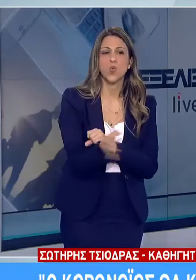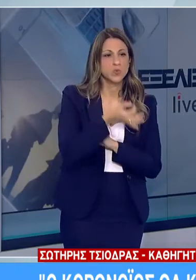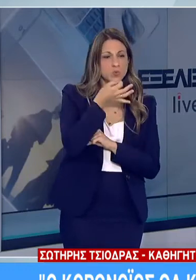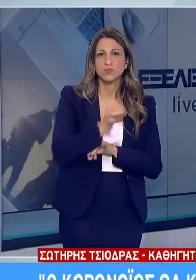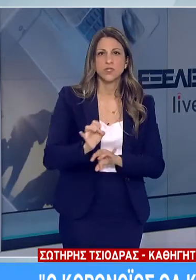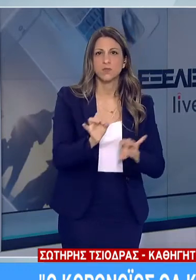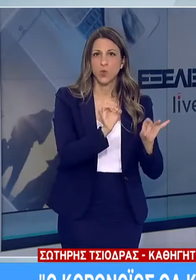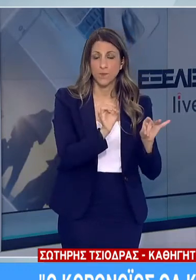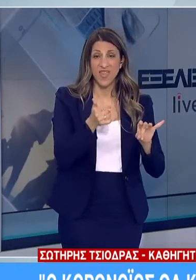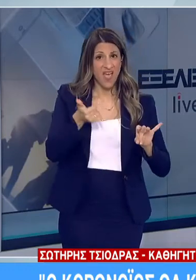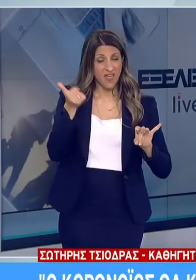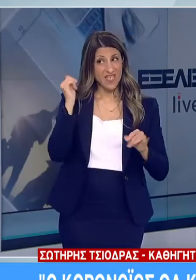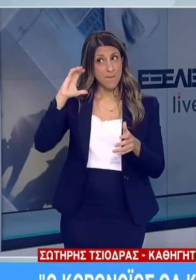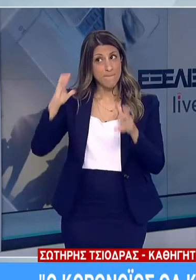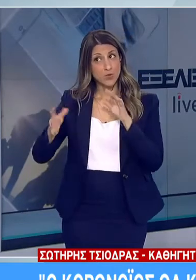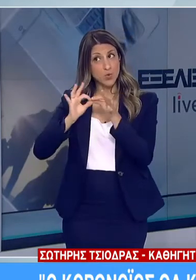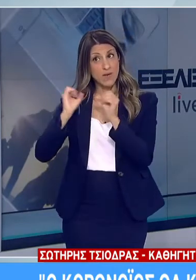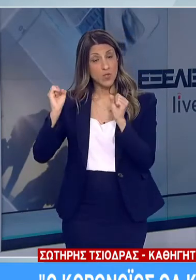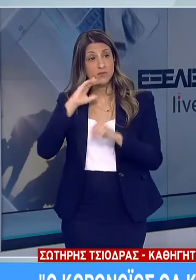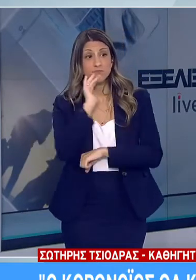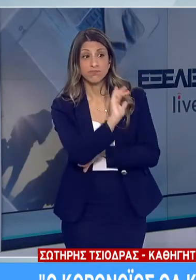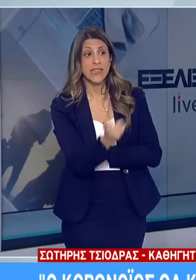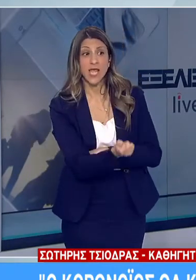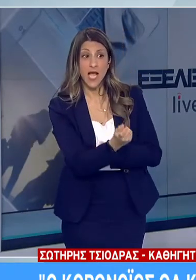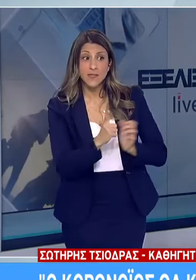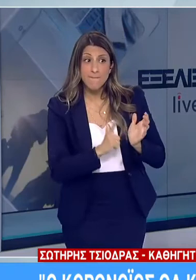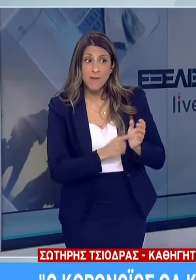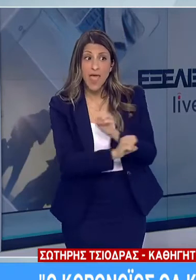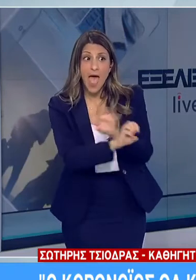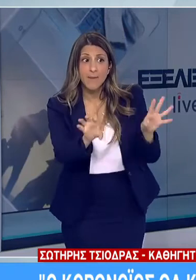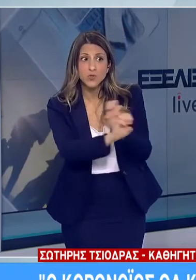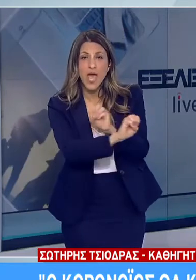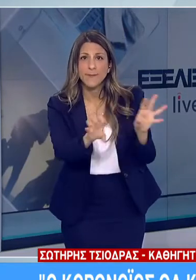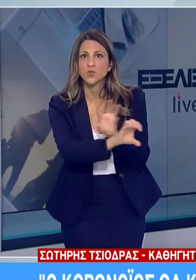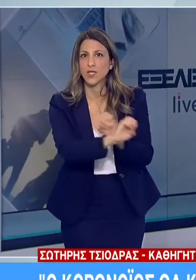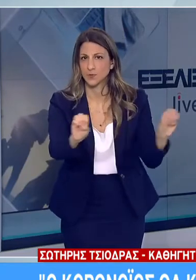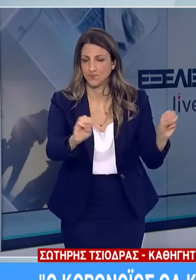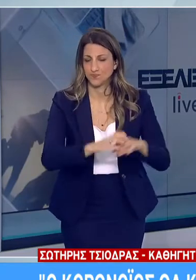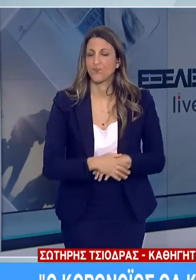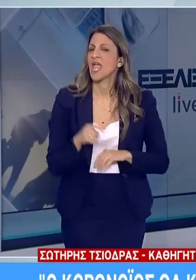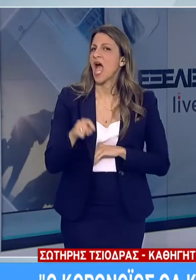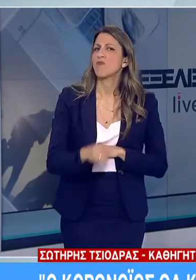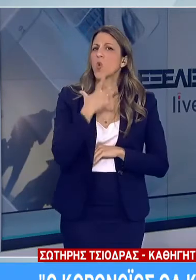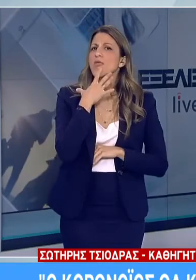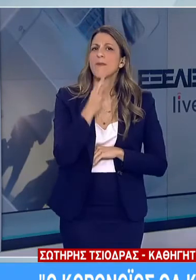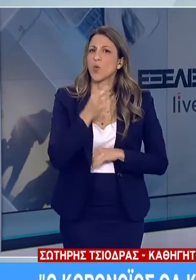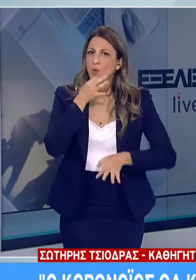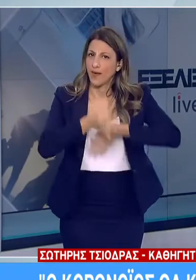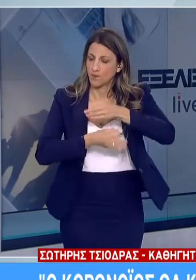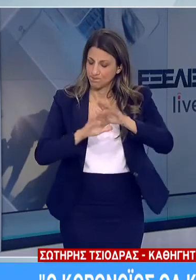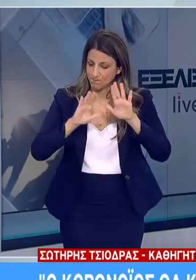έγινε σημαντική σύσταση χθες από τον Παγκόσμιο Οργανισμό Υγείας. Δεν τα λέω αυτά για να δημιουργήσω απαισιοδοξία.